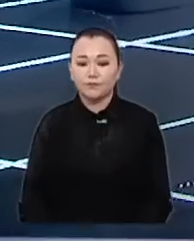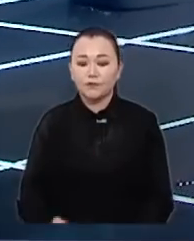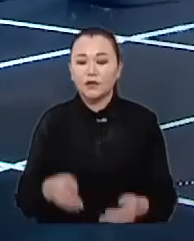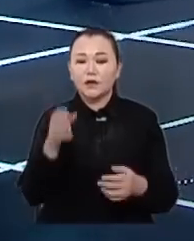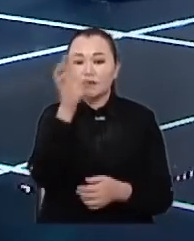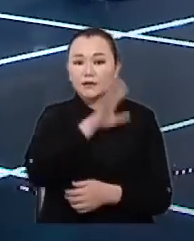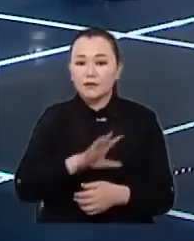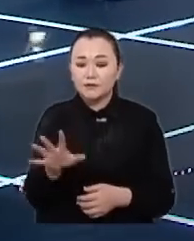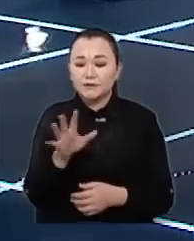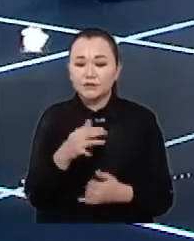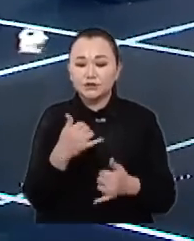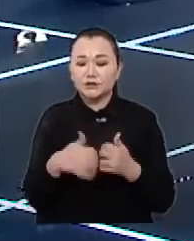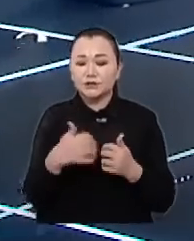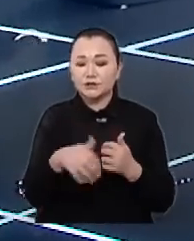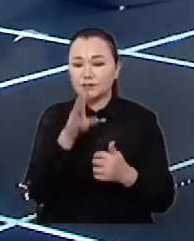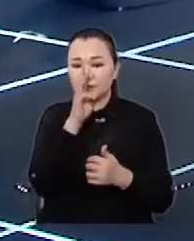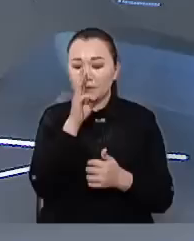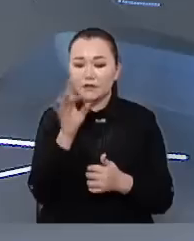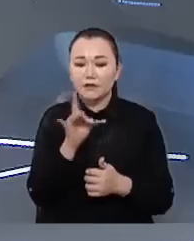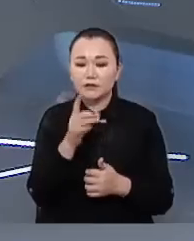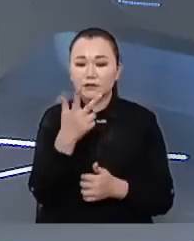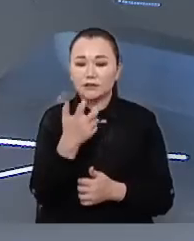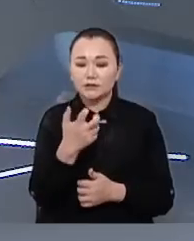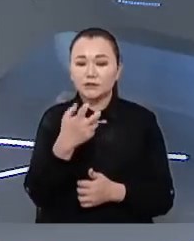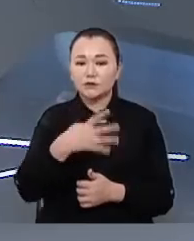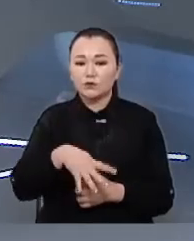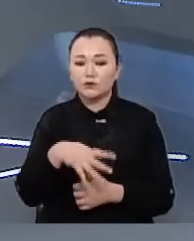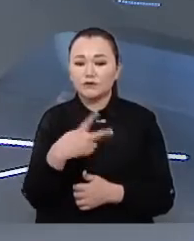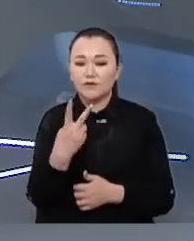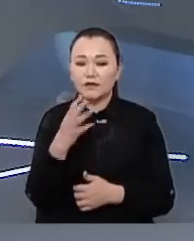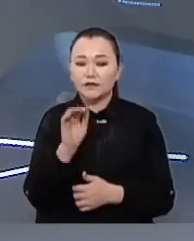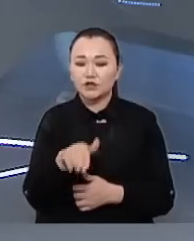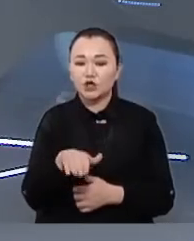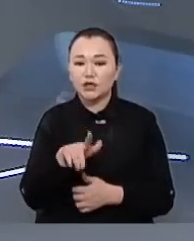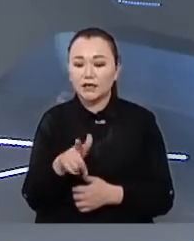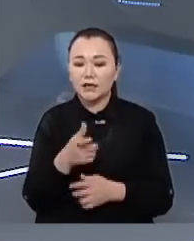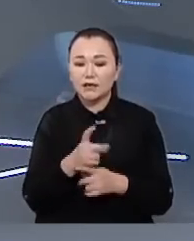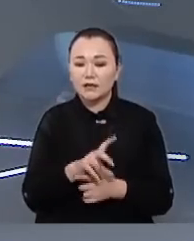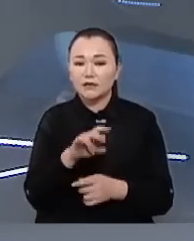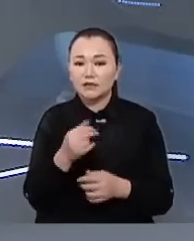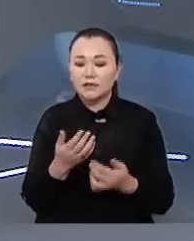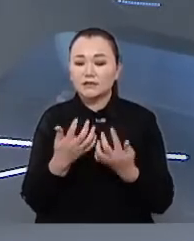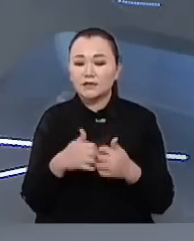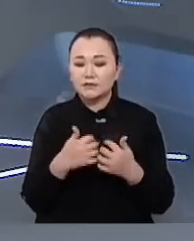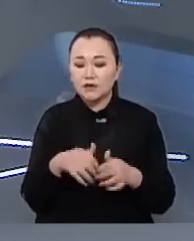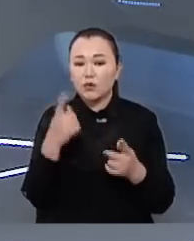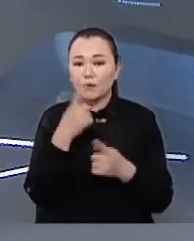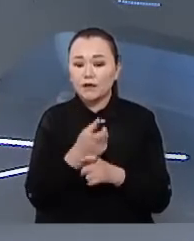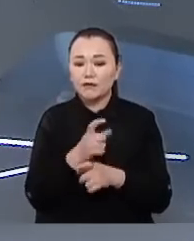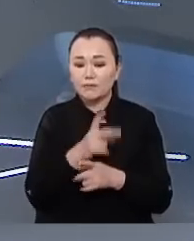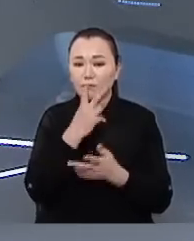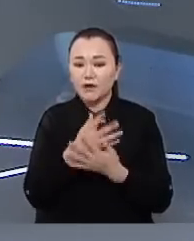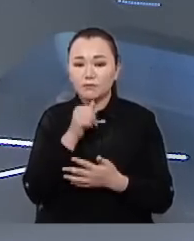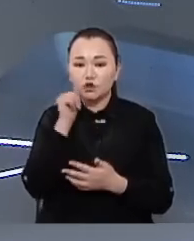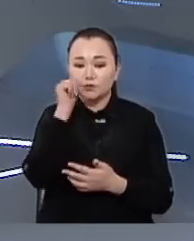Ал елімізде биыл орташа жалақының көлемі 342 мың теңгеге жеткен. Ұлттық статистика бюросының мәліметінше бұл көрсеткіш